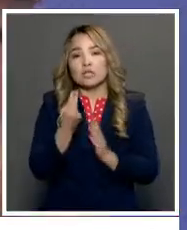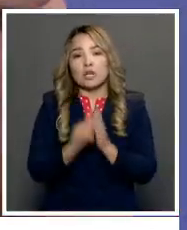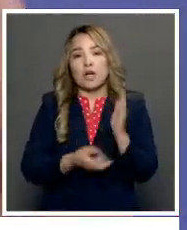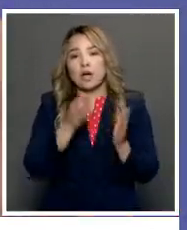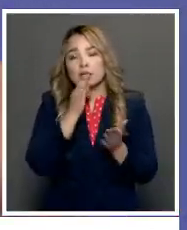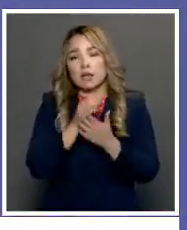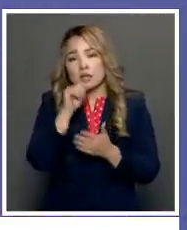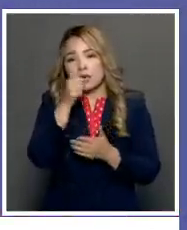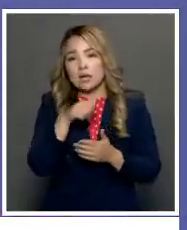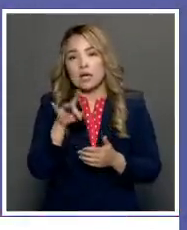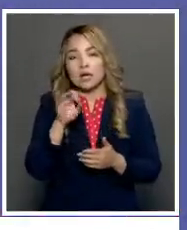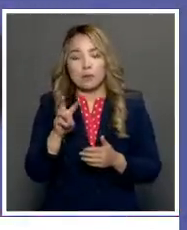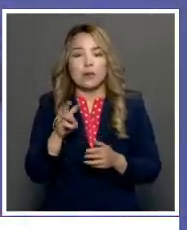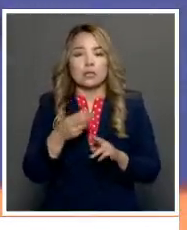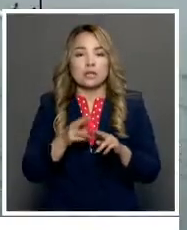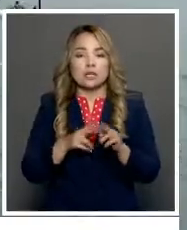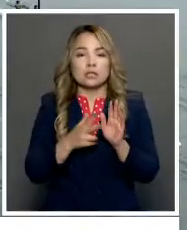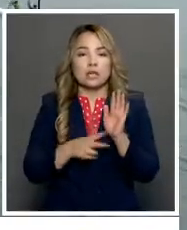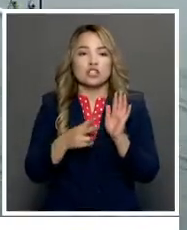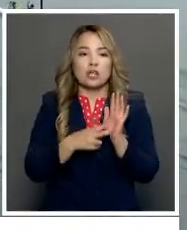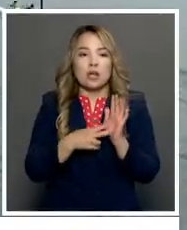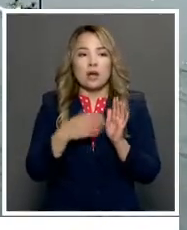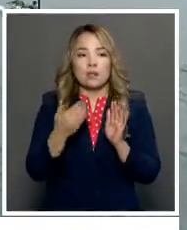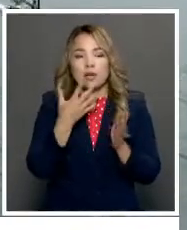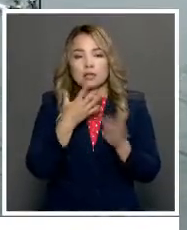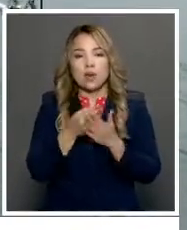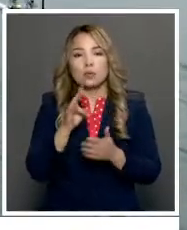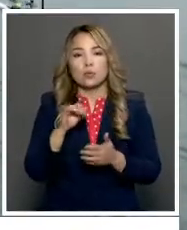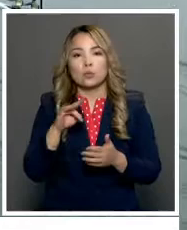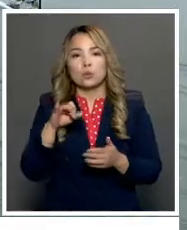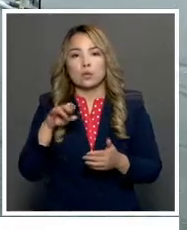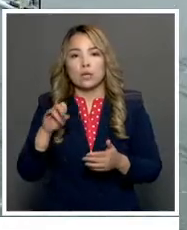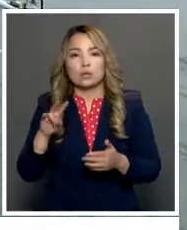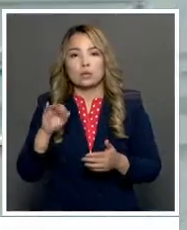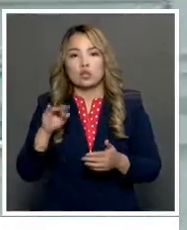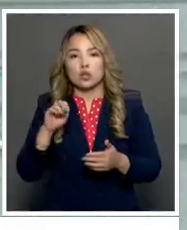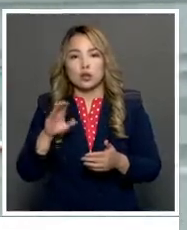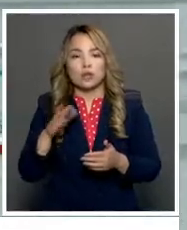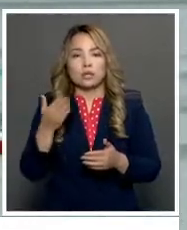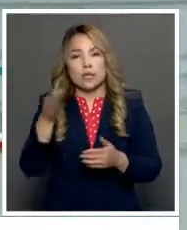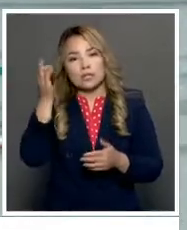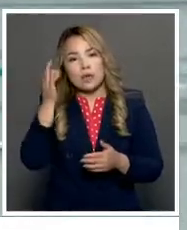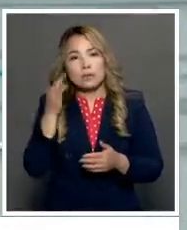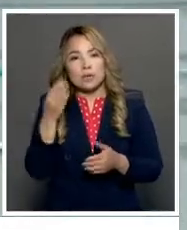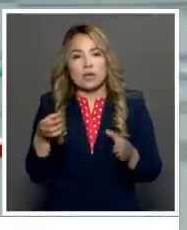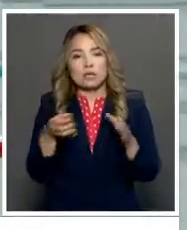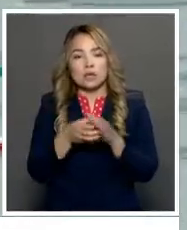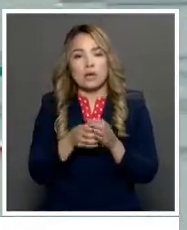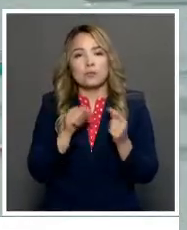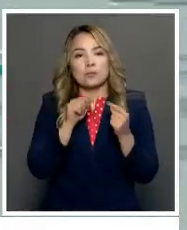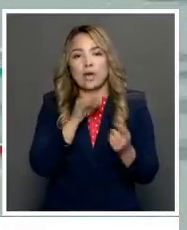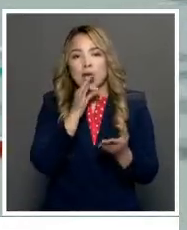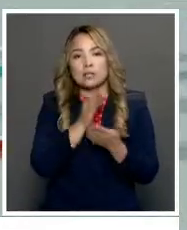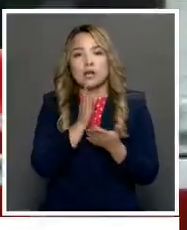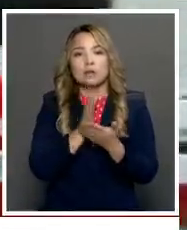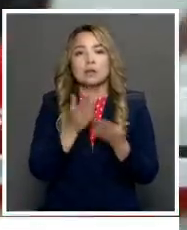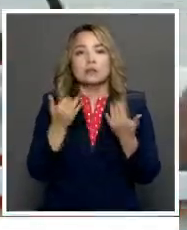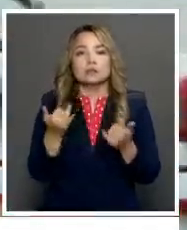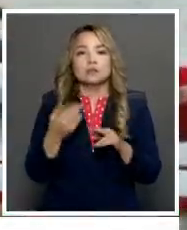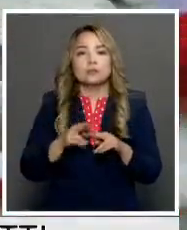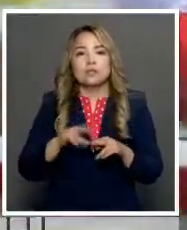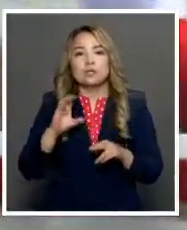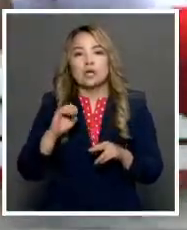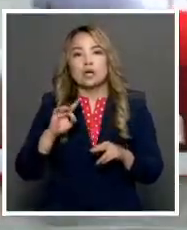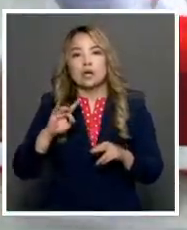күресінен 87 келі салмақ дәрежесі кілемге шыққан палуан Нұрсұлтан Тұрсынов та германиялық қарсыласына есе жіберді. Каноэшілер Сергей